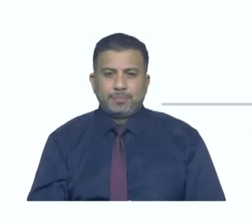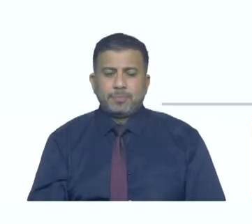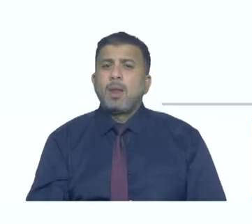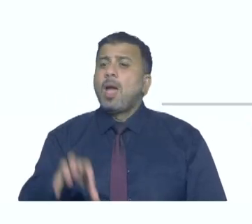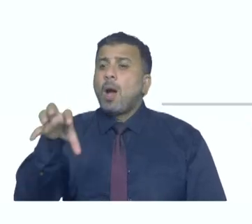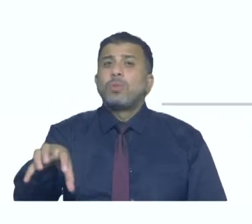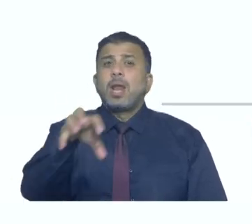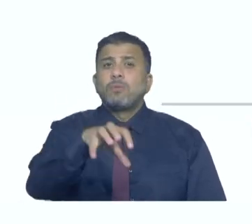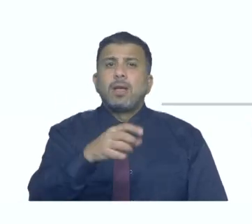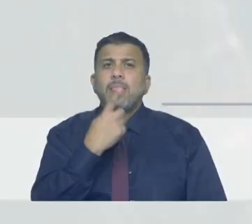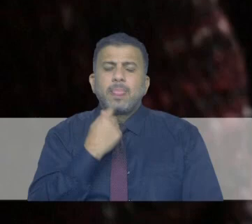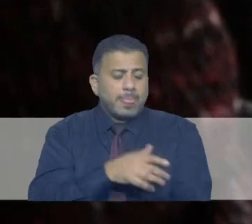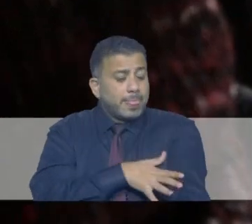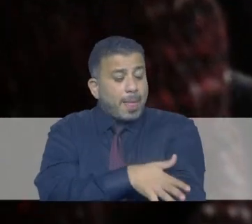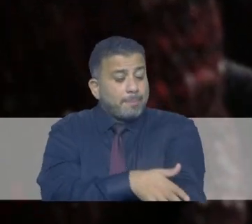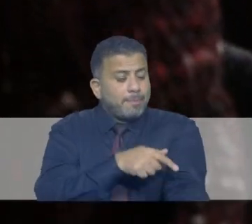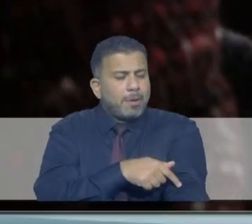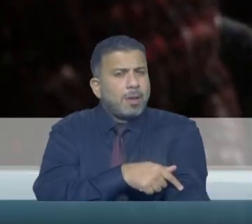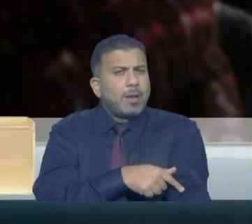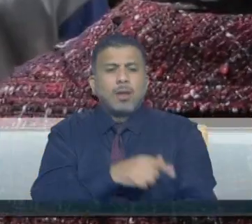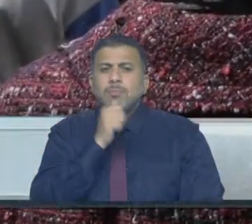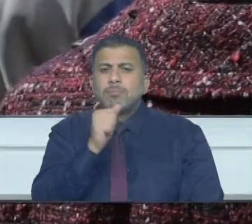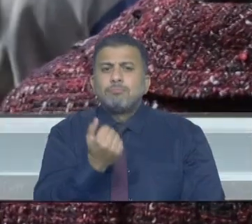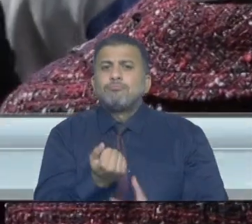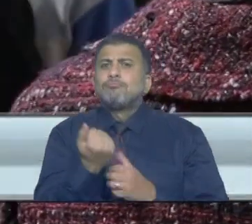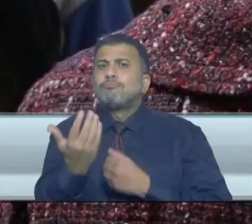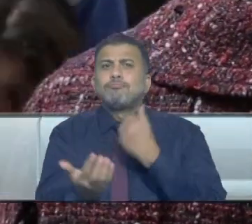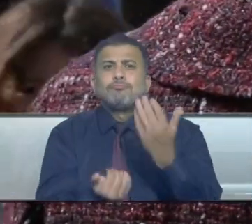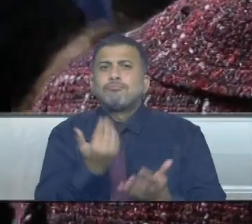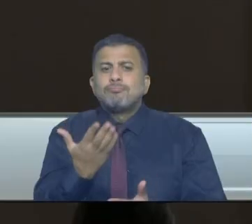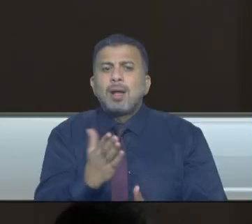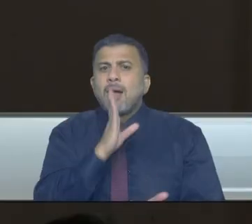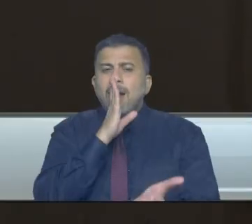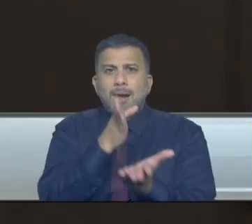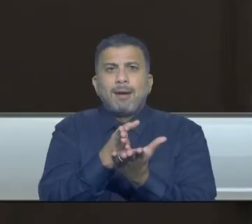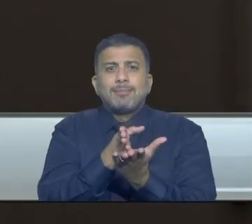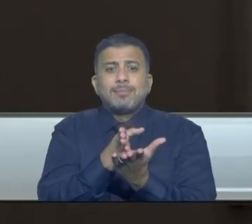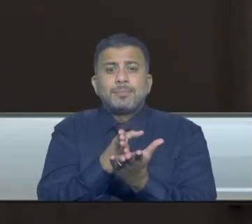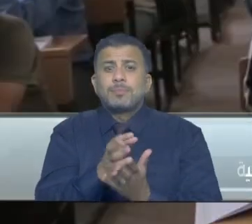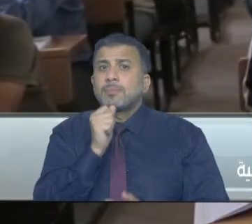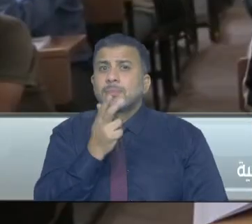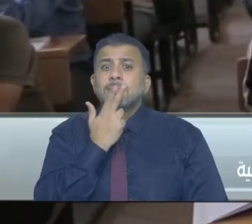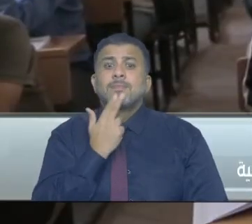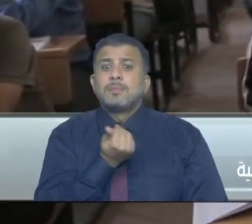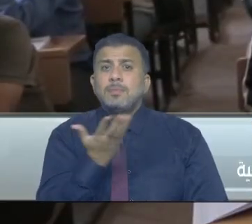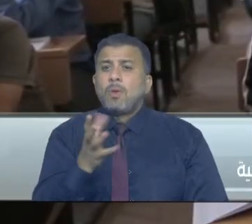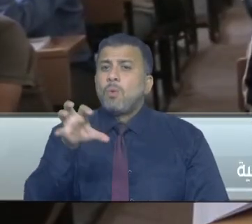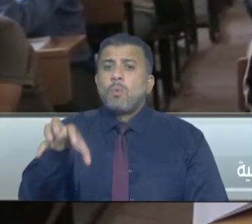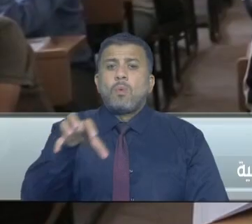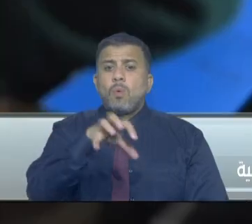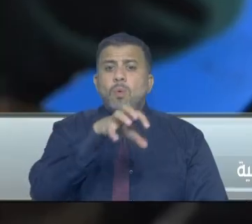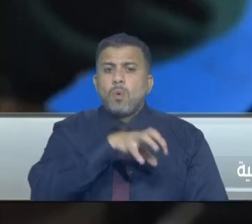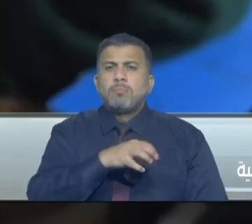وللأوطان في دم كل حر يد سلفت ودين مستحق، وخير من في الأوطان